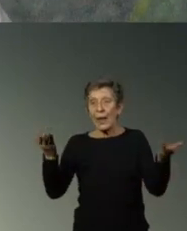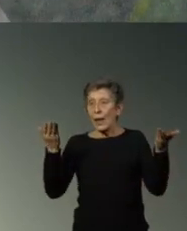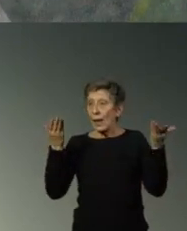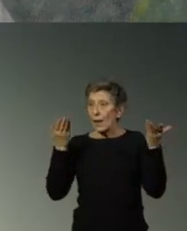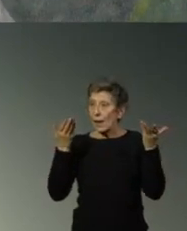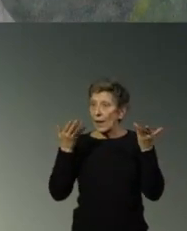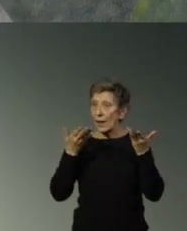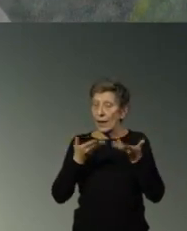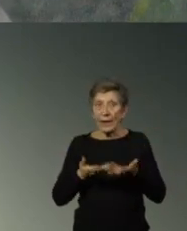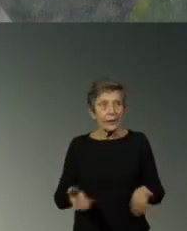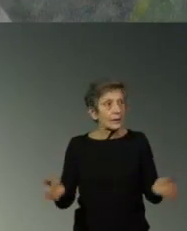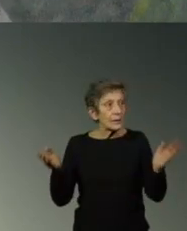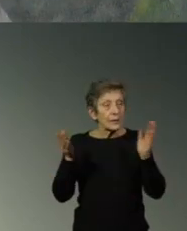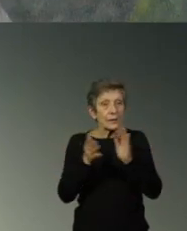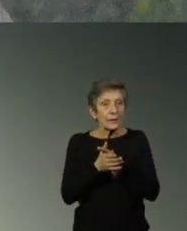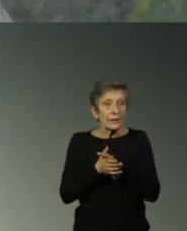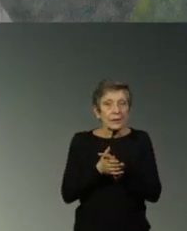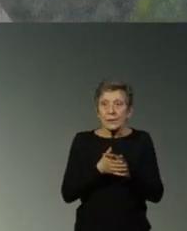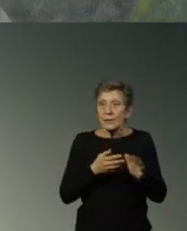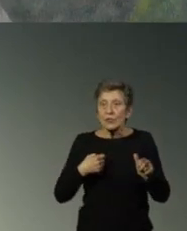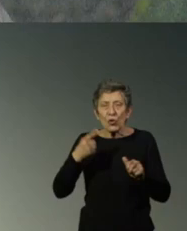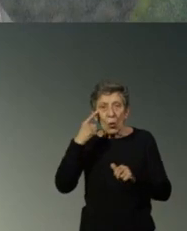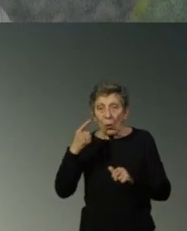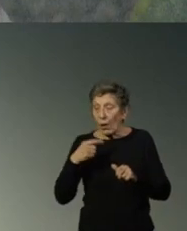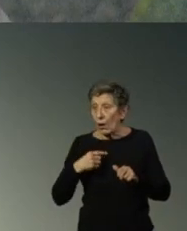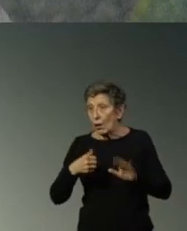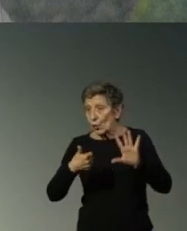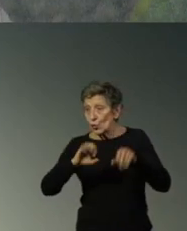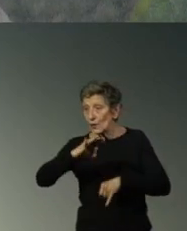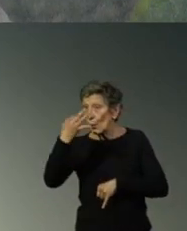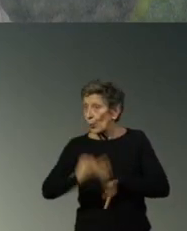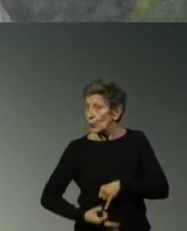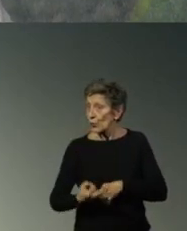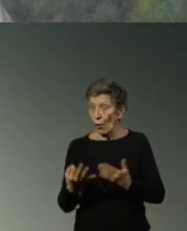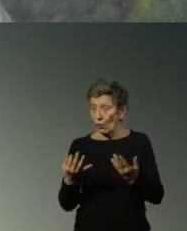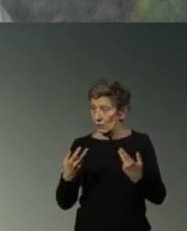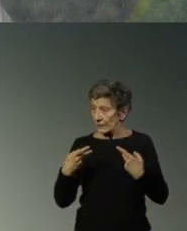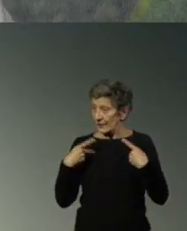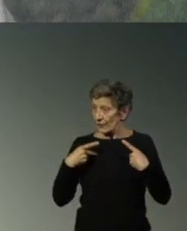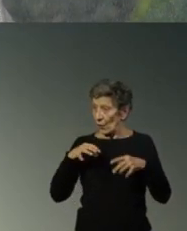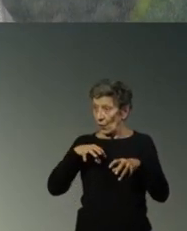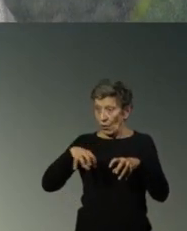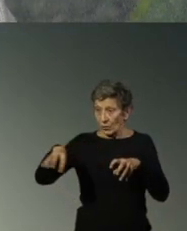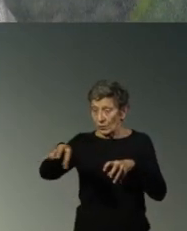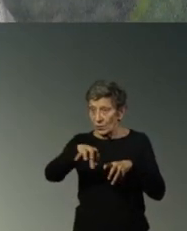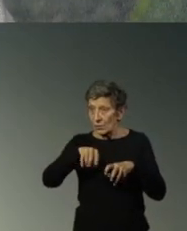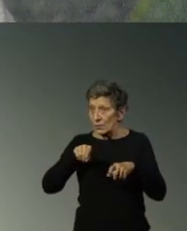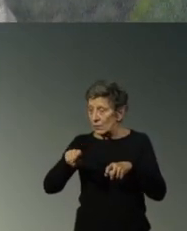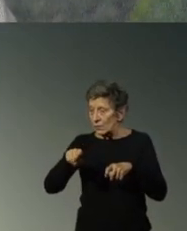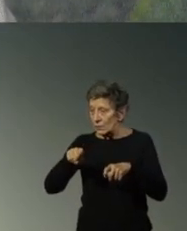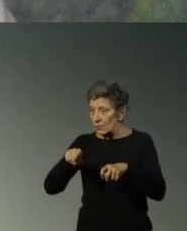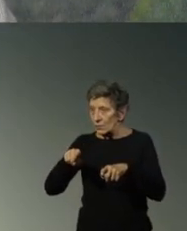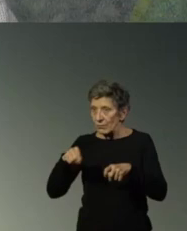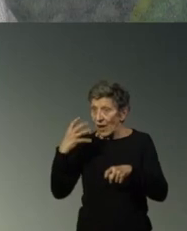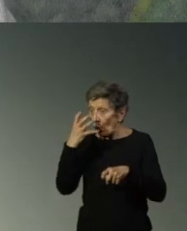je crois que c'est de l'ordre de 60% des êtres vivants vivent un cauchemar